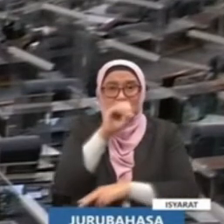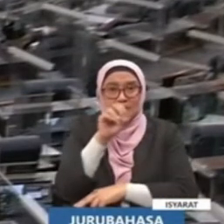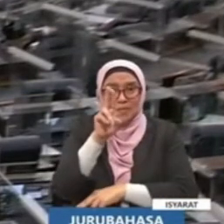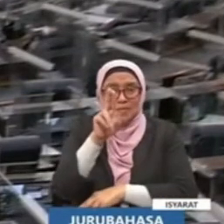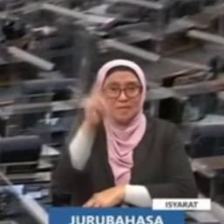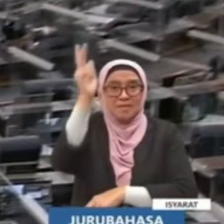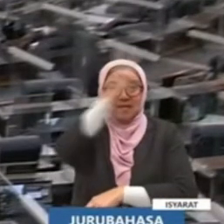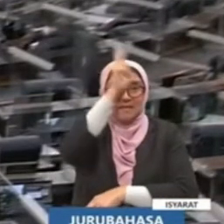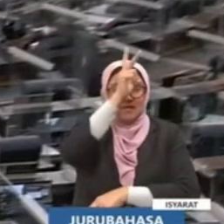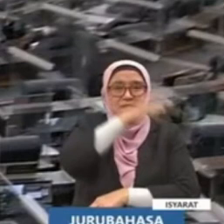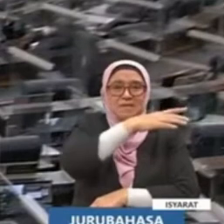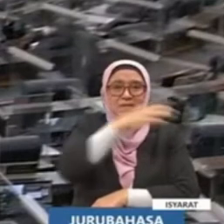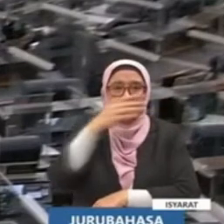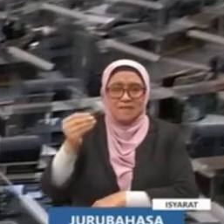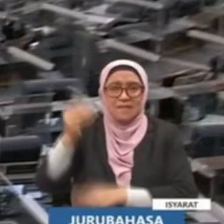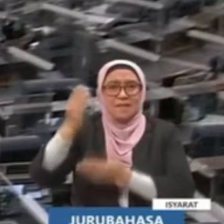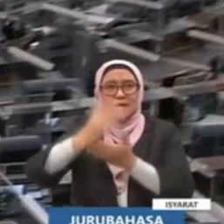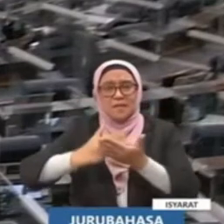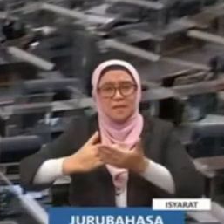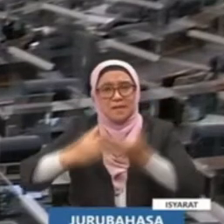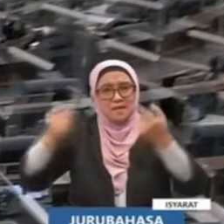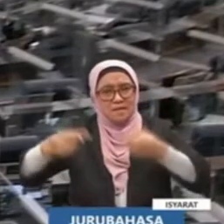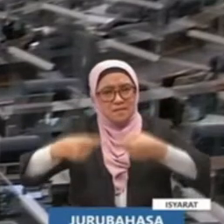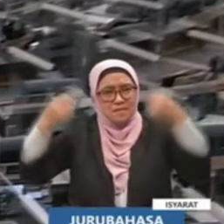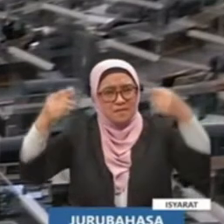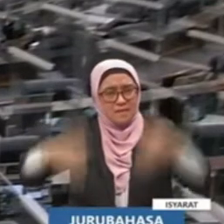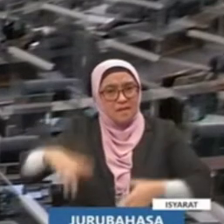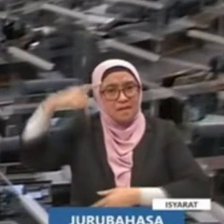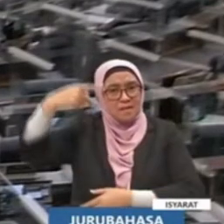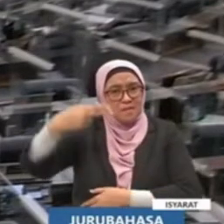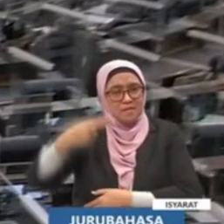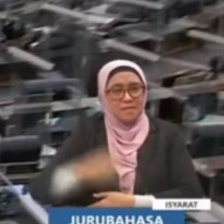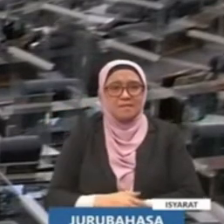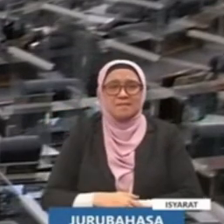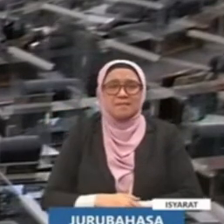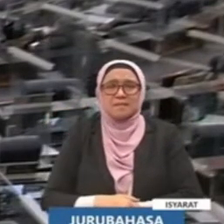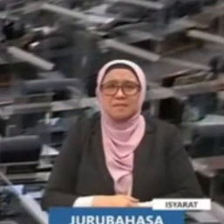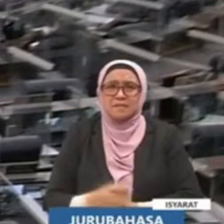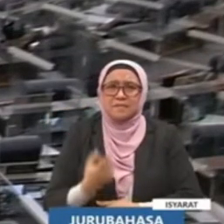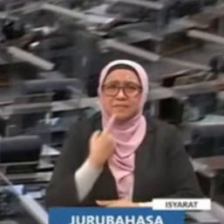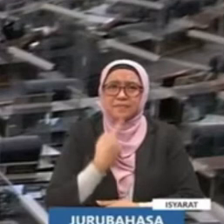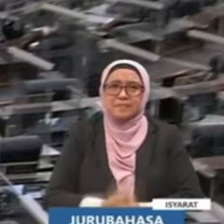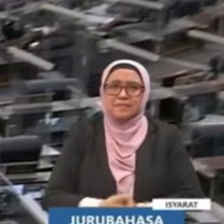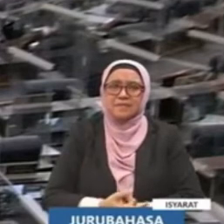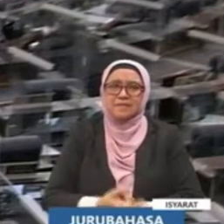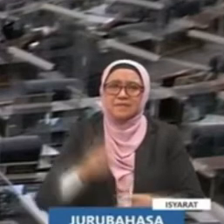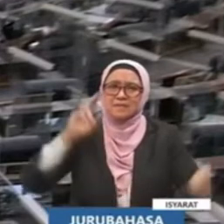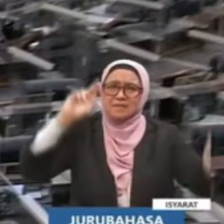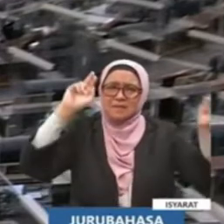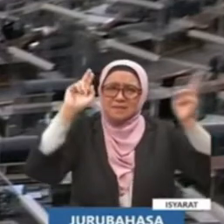kerajaan dan juga ya pembangkang y karena reformasi paliman